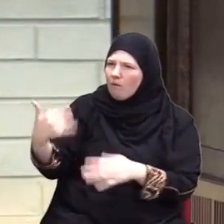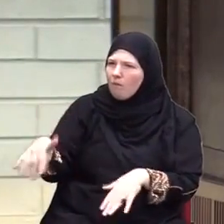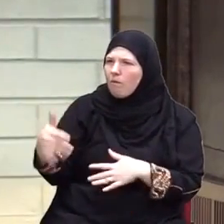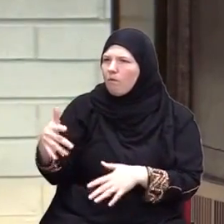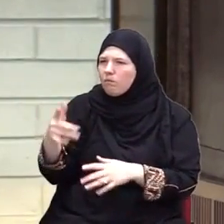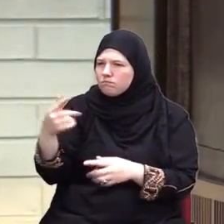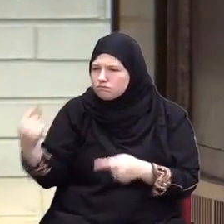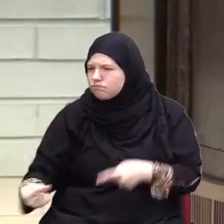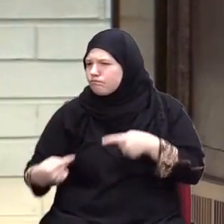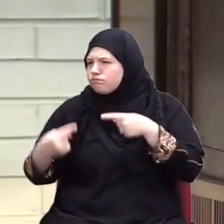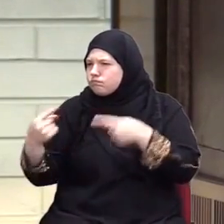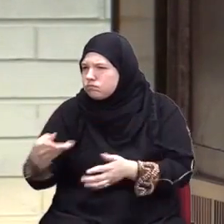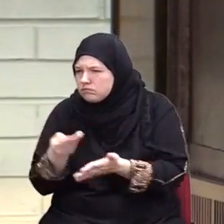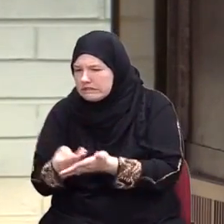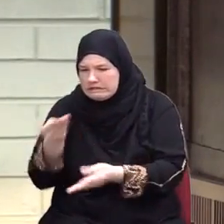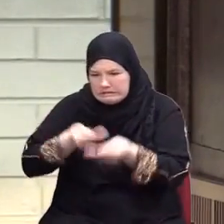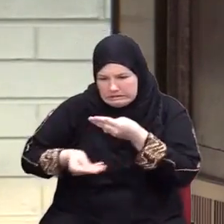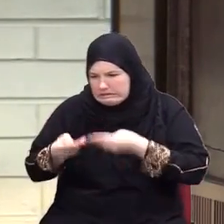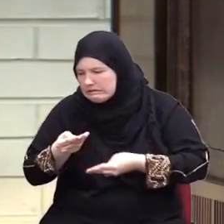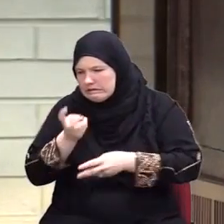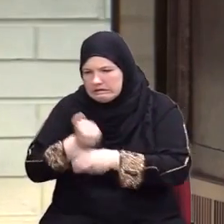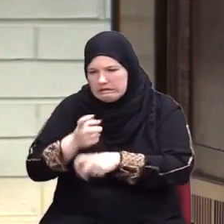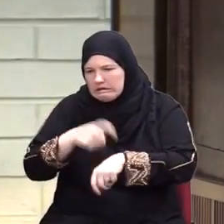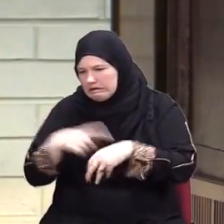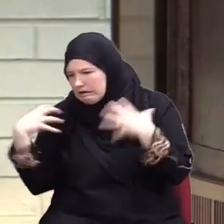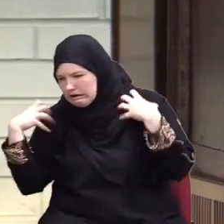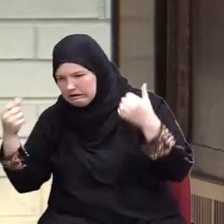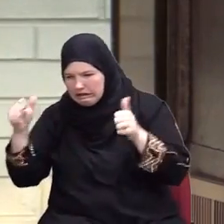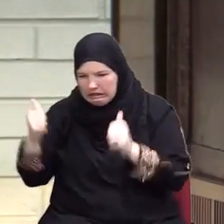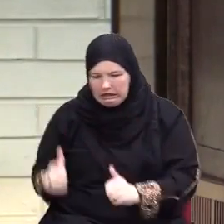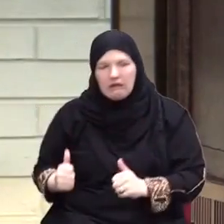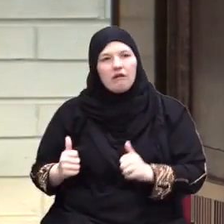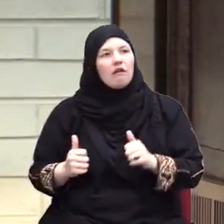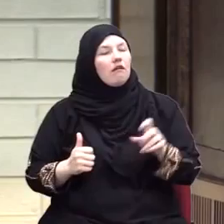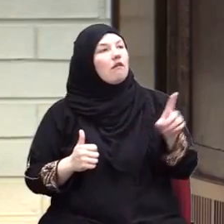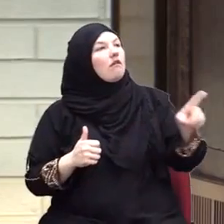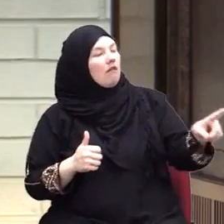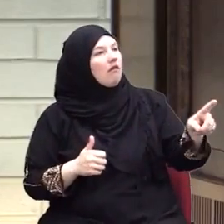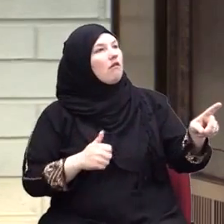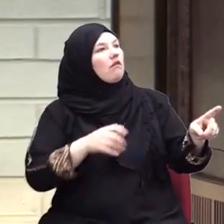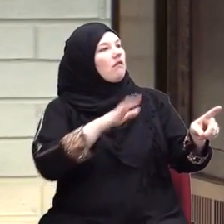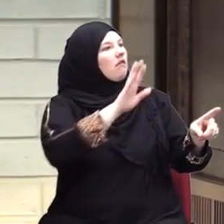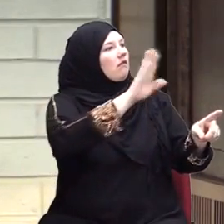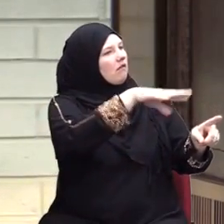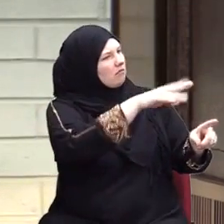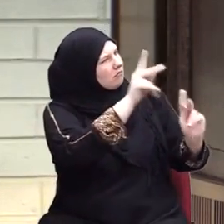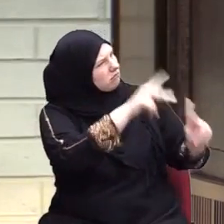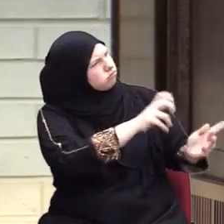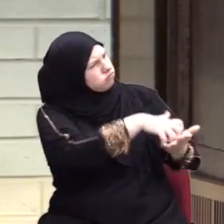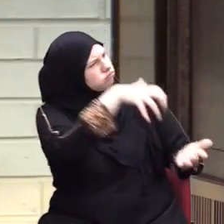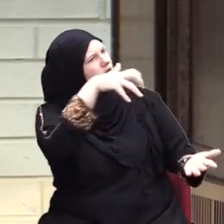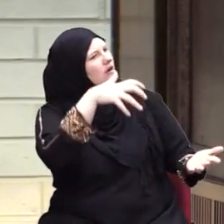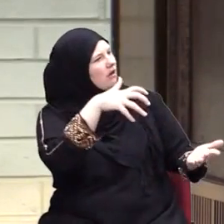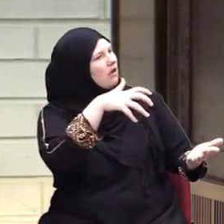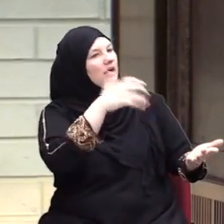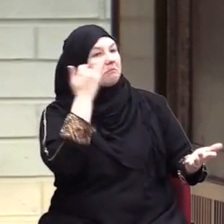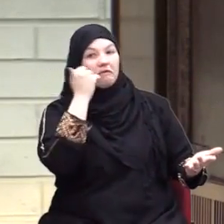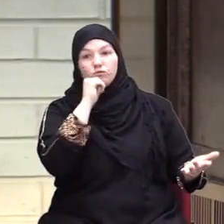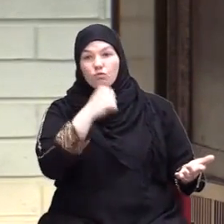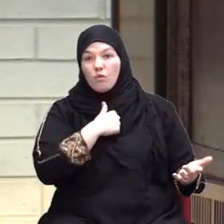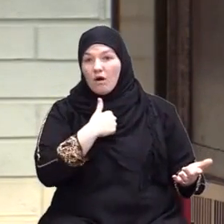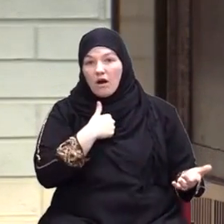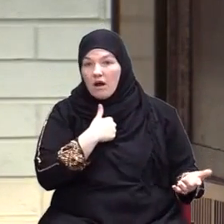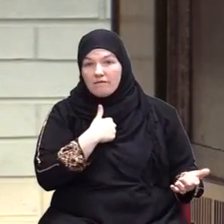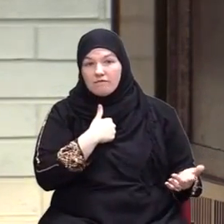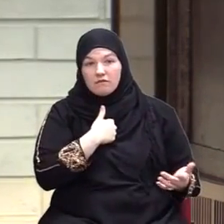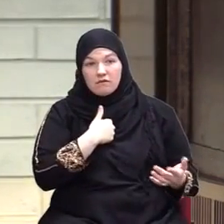تَحَاضُّونَ عَلَىٰ طَعَامِ الْمِسْكِينَ. And why don't you urge each other, if you don't have the resources to help directly,